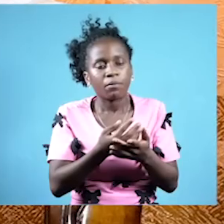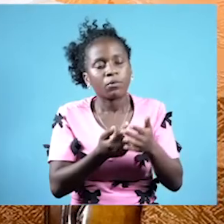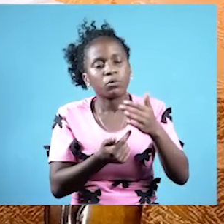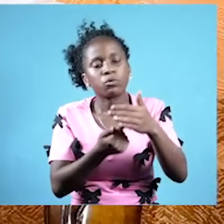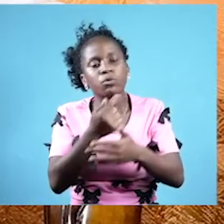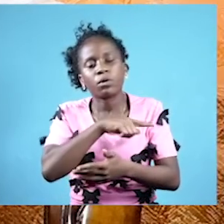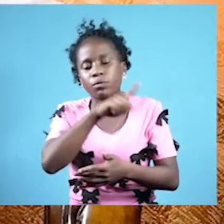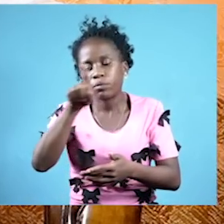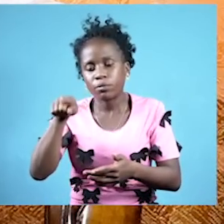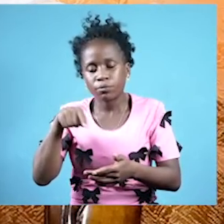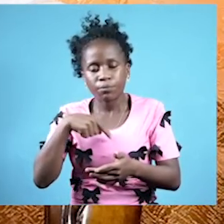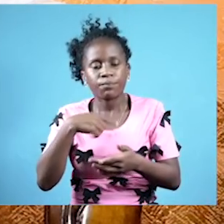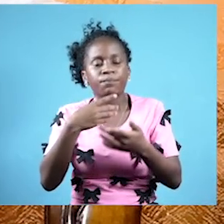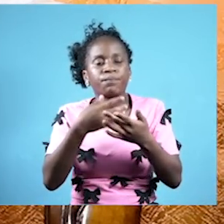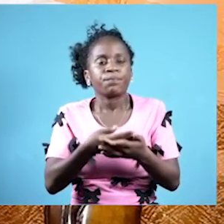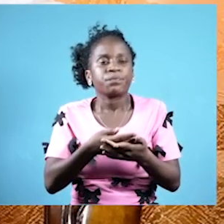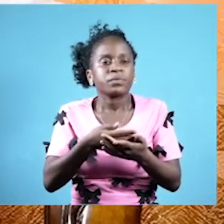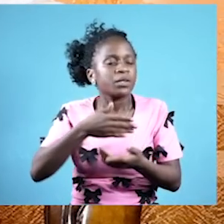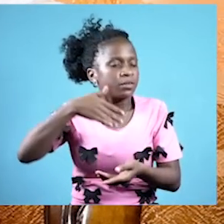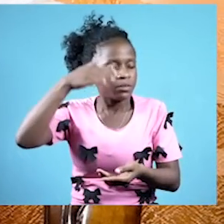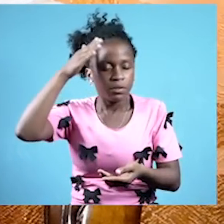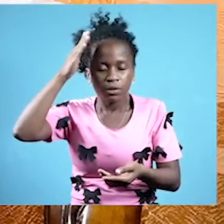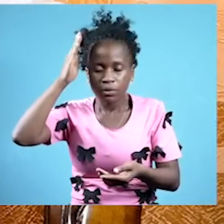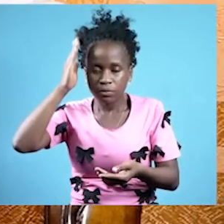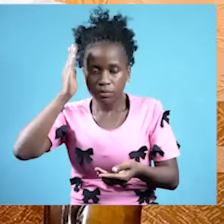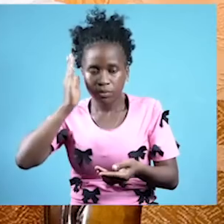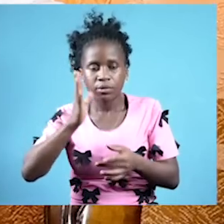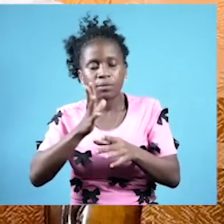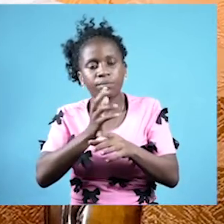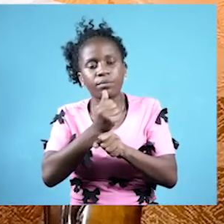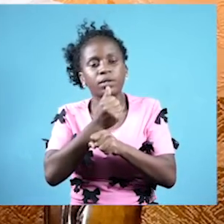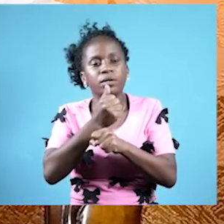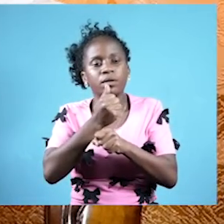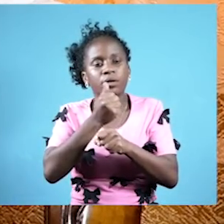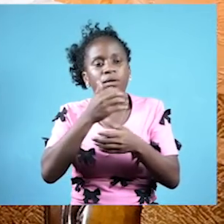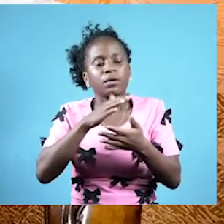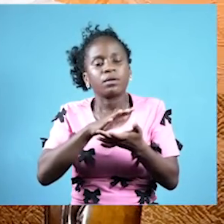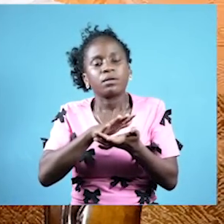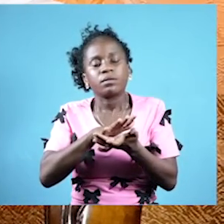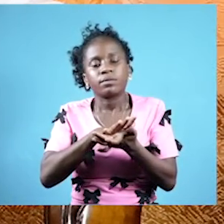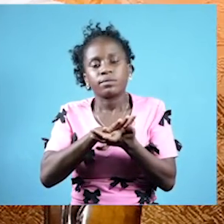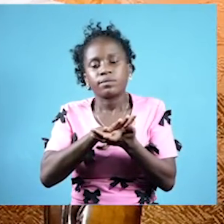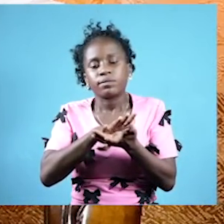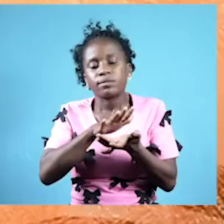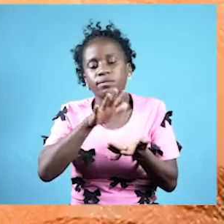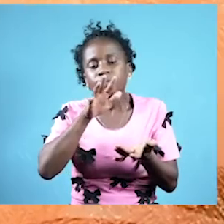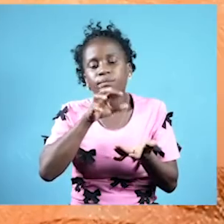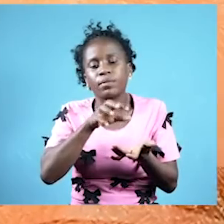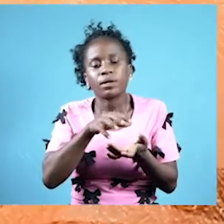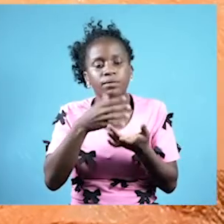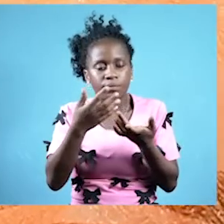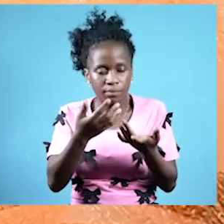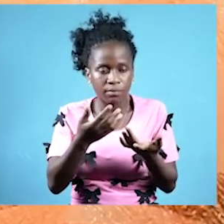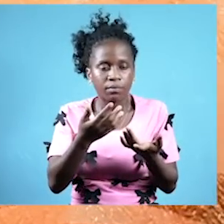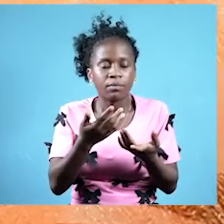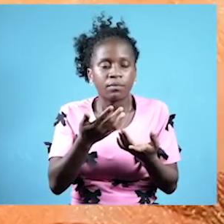Ndio. Kwa hiyo serikali ilikuwa inapata thamani ya pesa. Na wakati